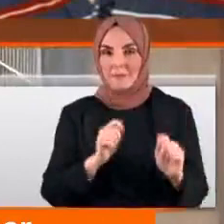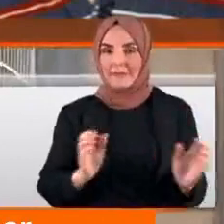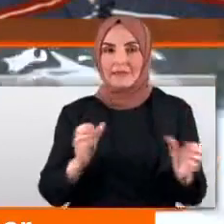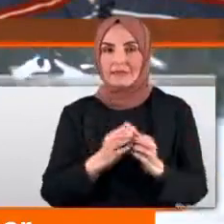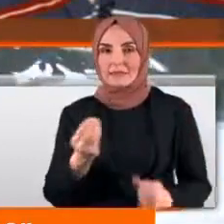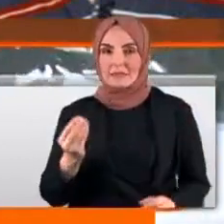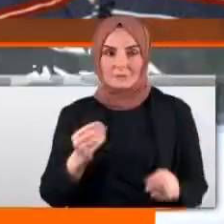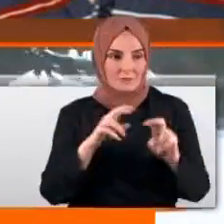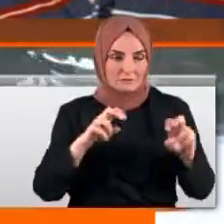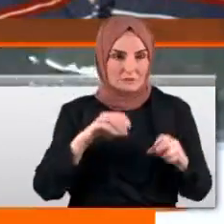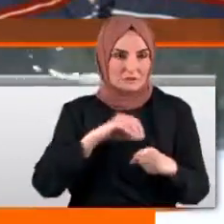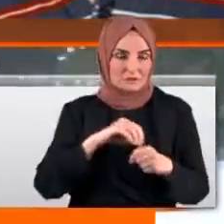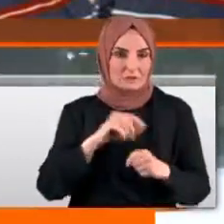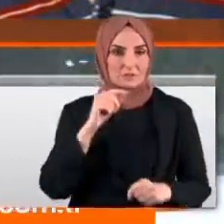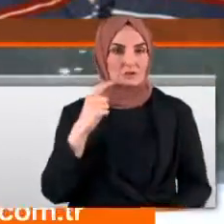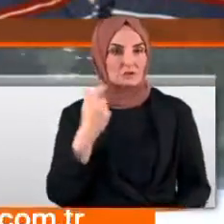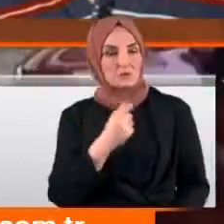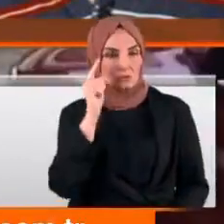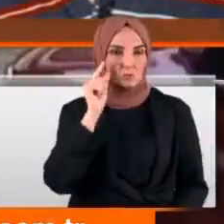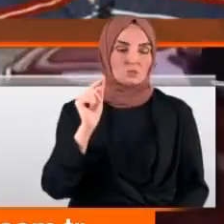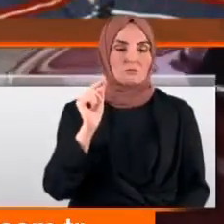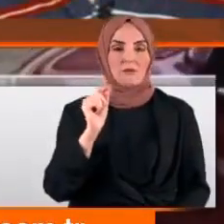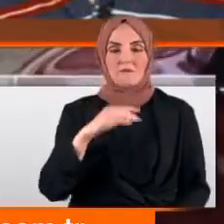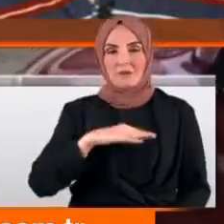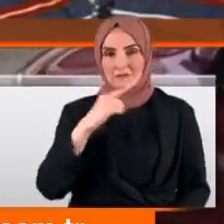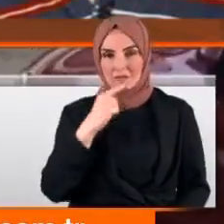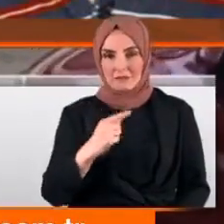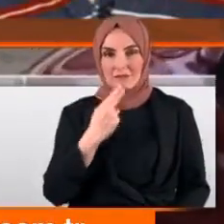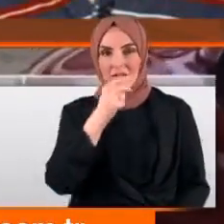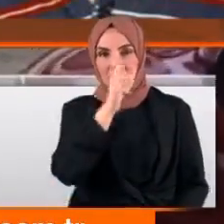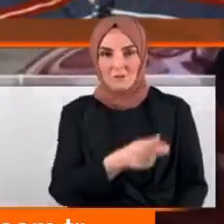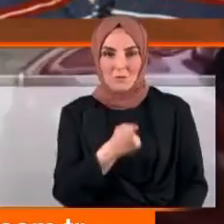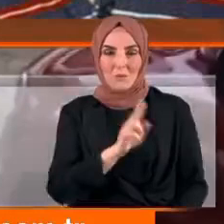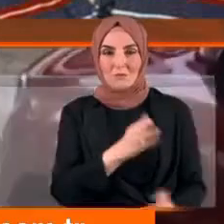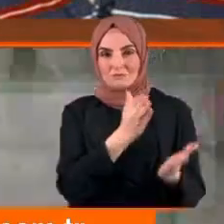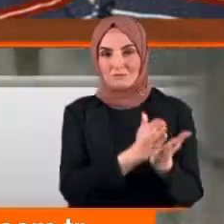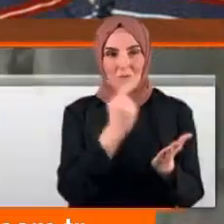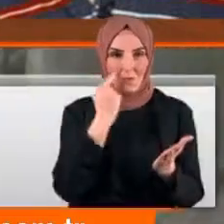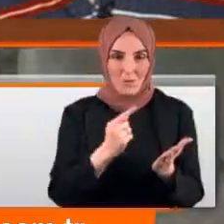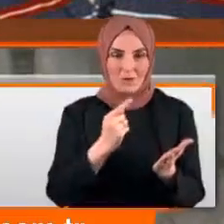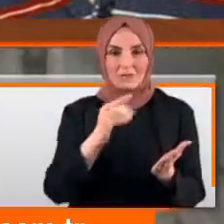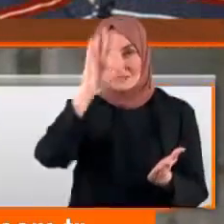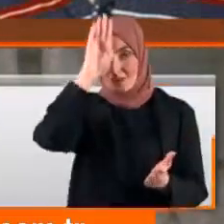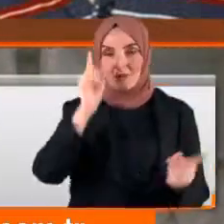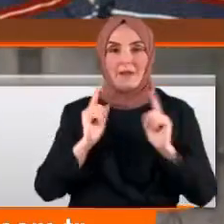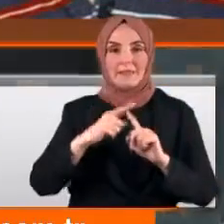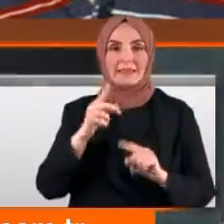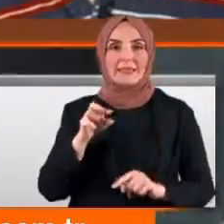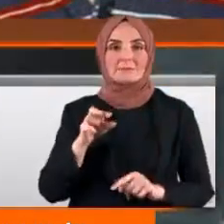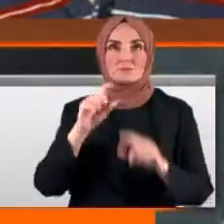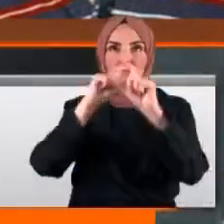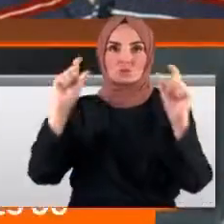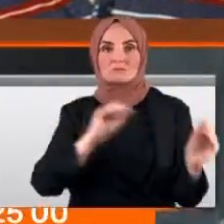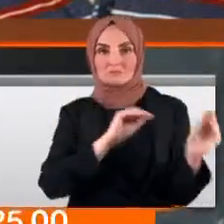durdu. Genç kızın cansız bedeni İstanbul Adli Tıp Kurumu'na gönderildi. Burada cinayete kurban gittiği ortaya çıktı.